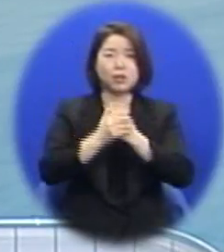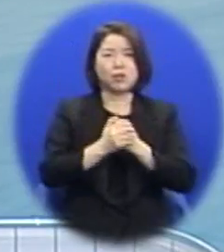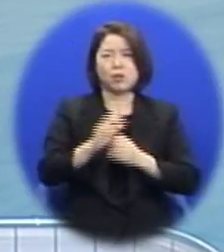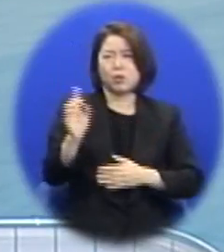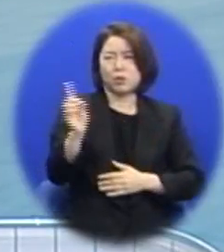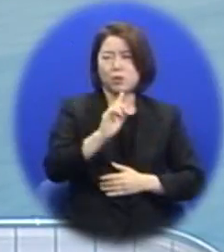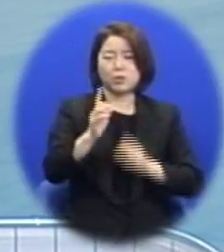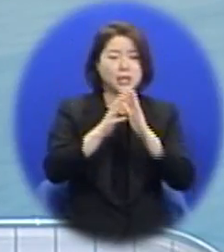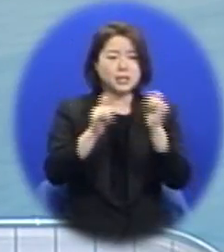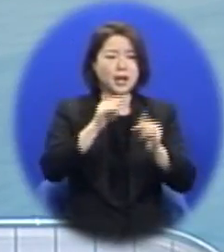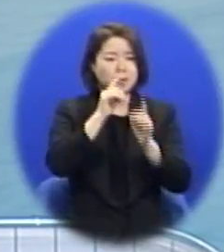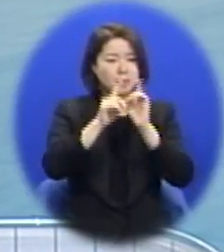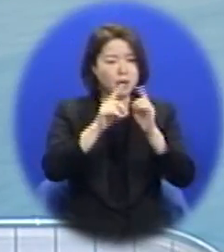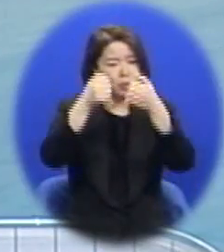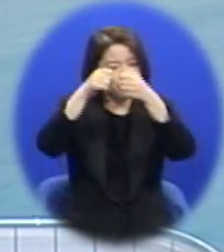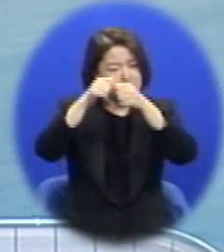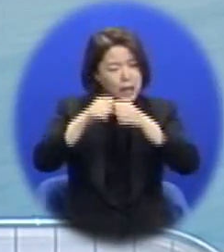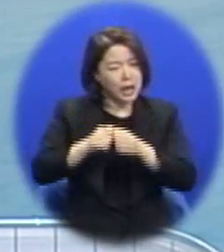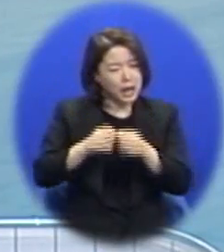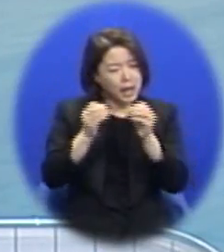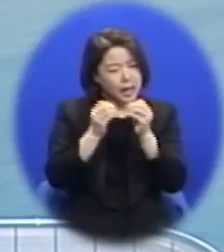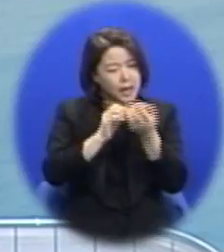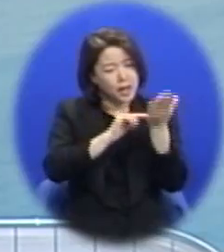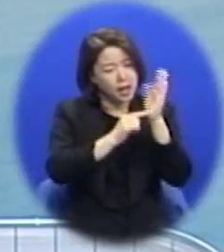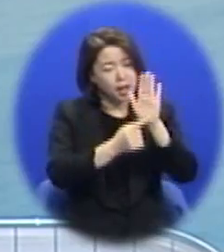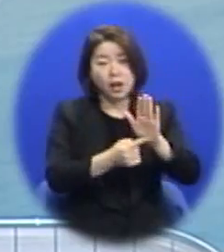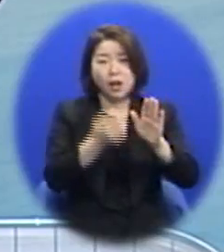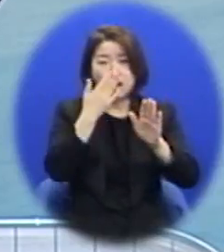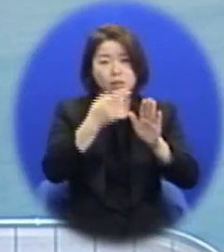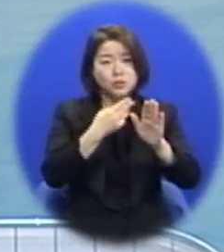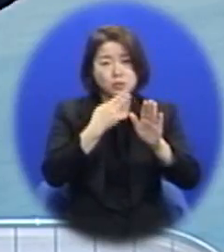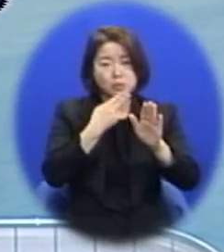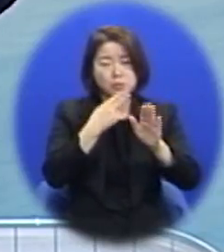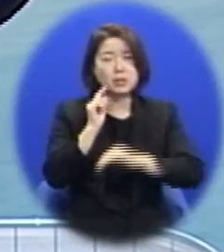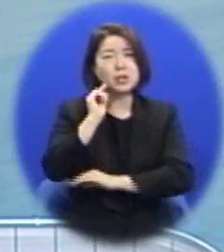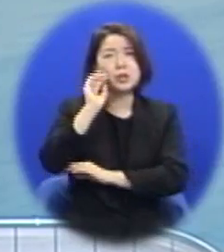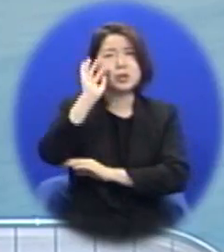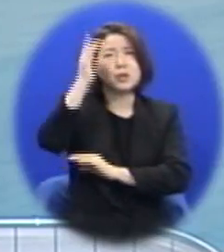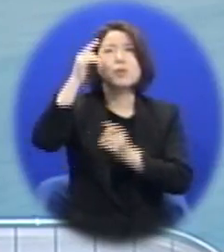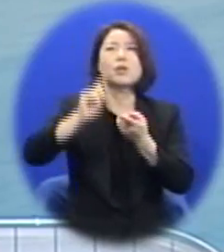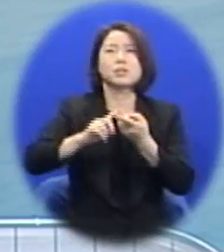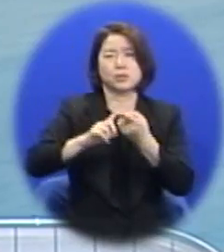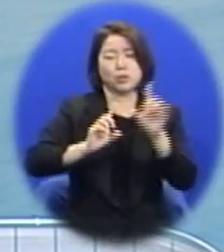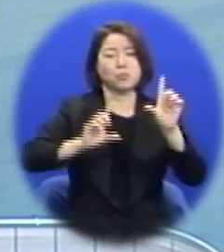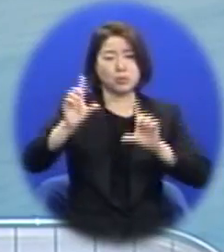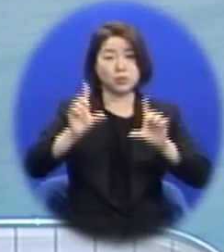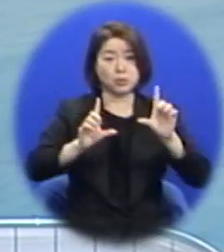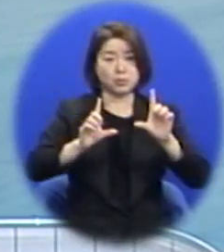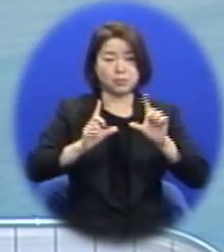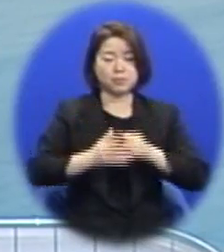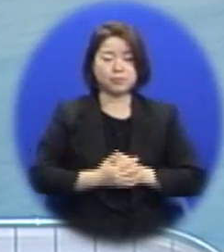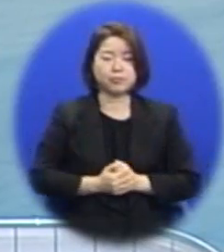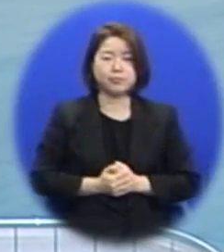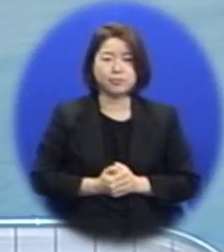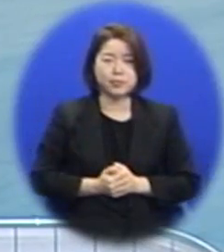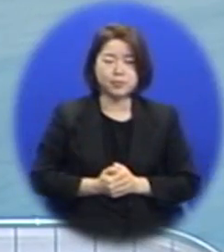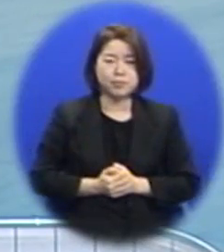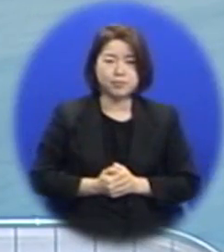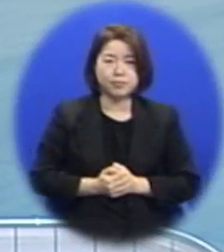사람의 말로 자세하게 묘사할 수 없는 그런 영광스러운 모습이었다는.